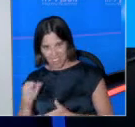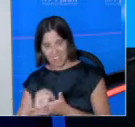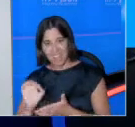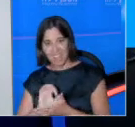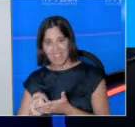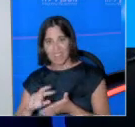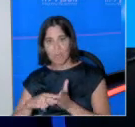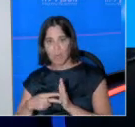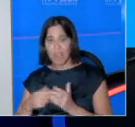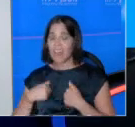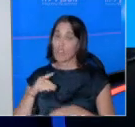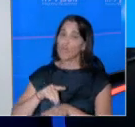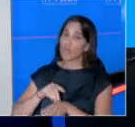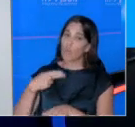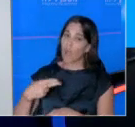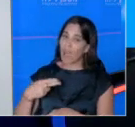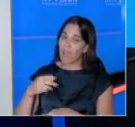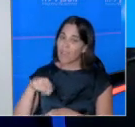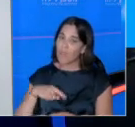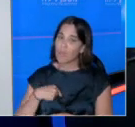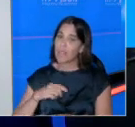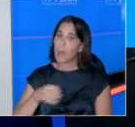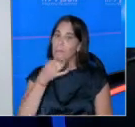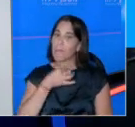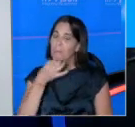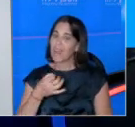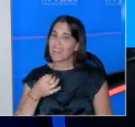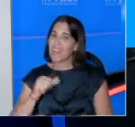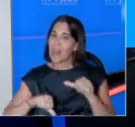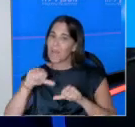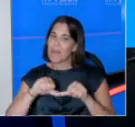ראשון, דוקטור הני זובידה, מרצה למדע המדינה, מתמחה בפוליטיקה